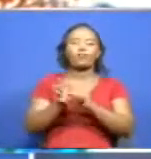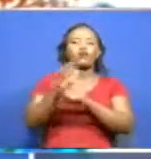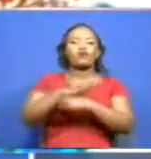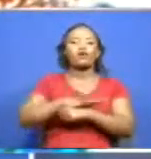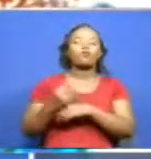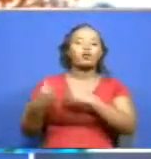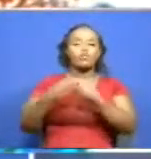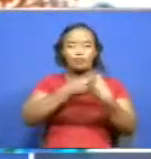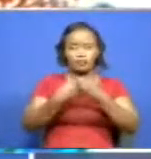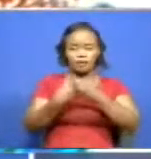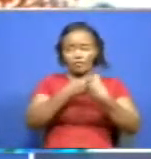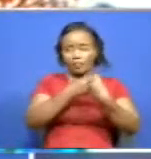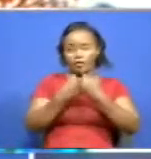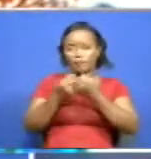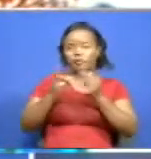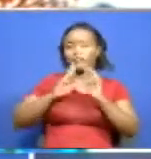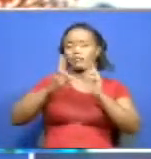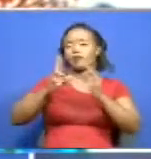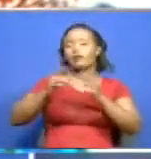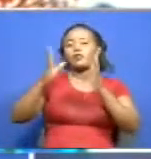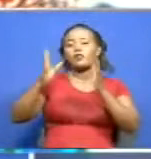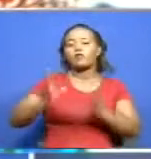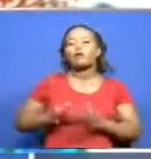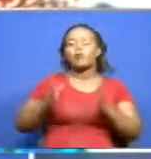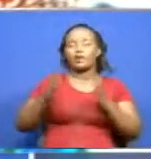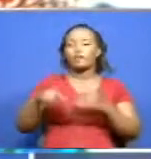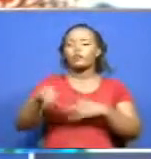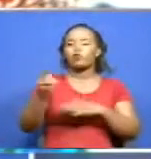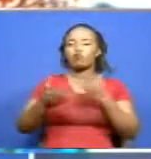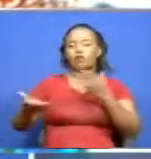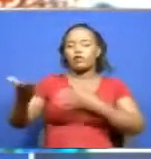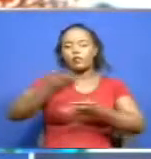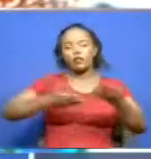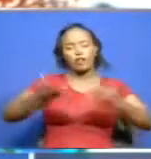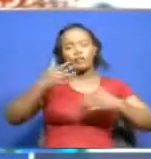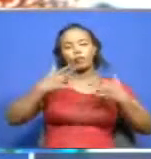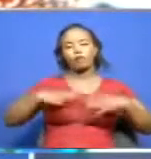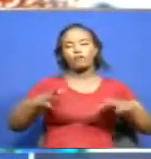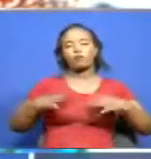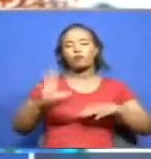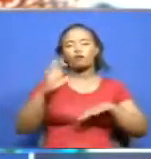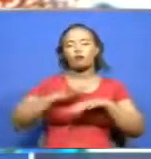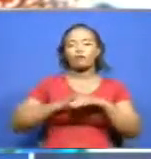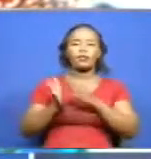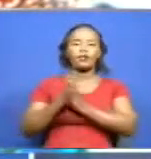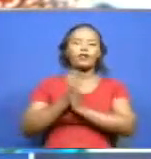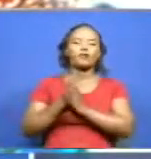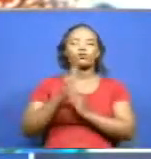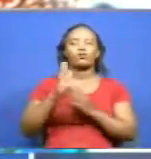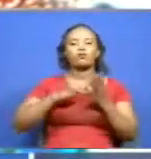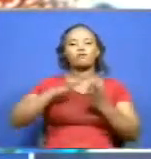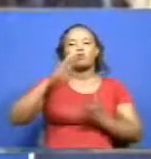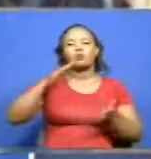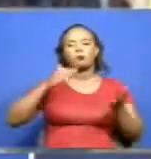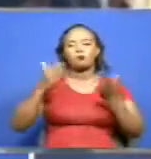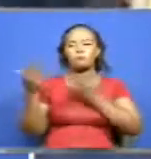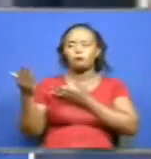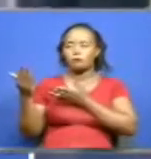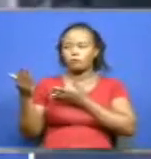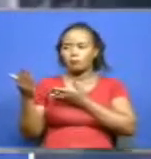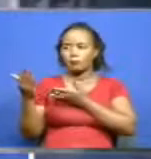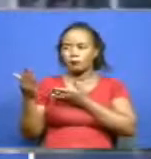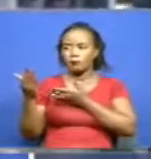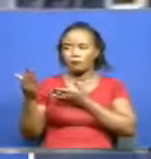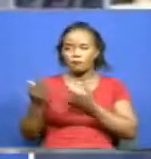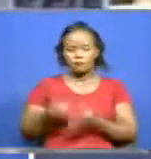COVID-19. Mwanahabari wetu Juni Karisa alijumuika na baadhi ya waathiriwa na kutuandalia ripoti ifuatayo.